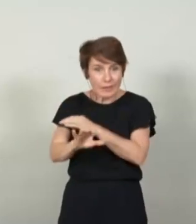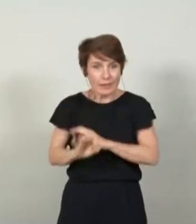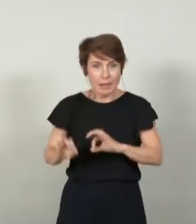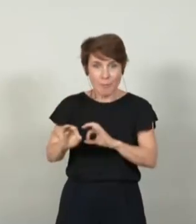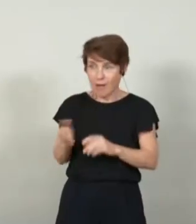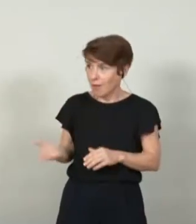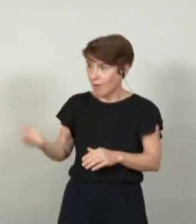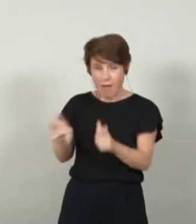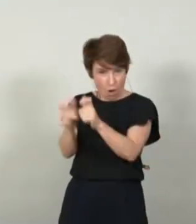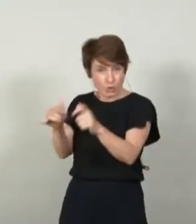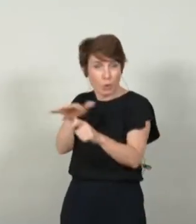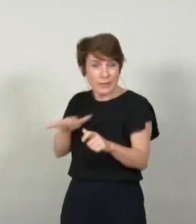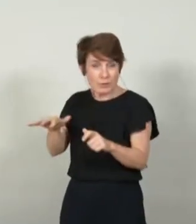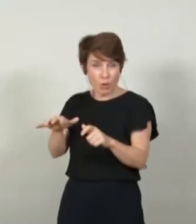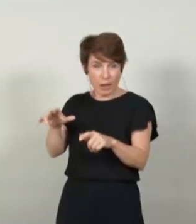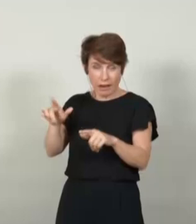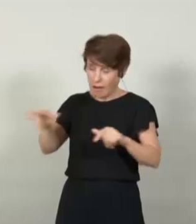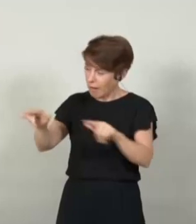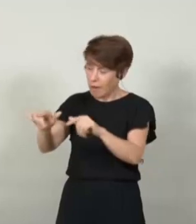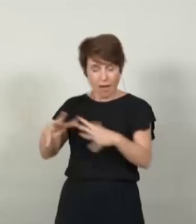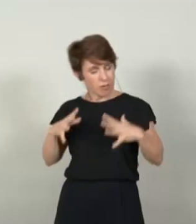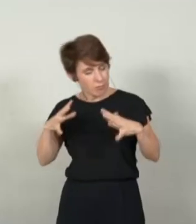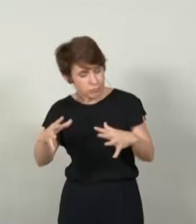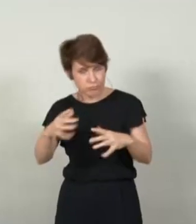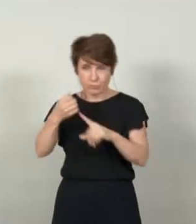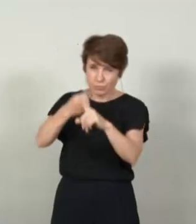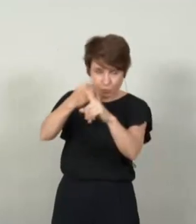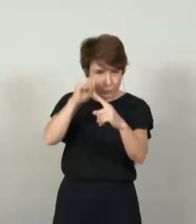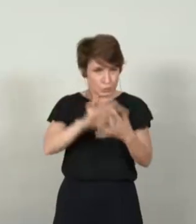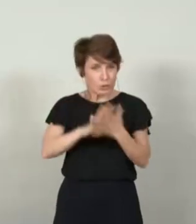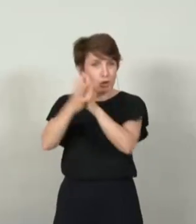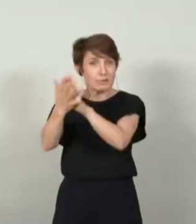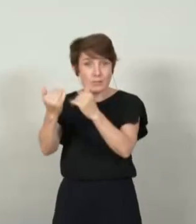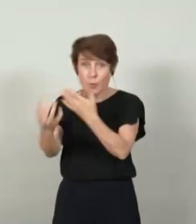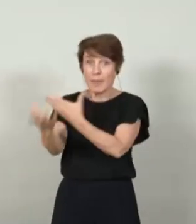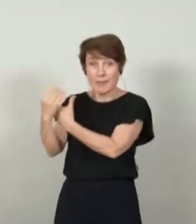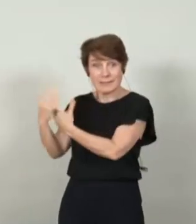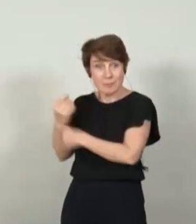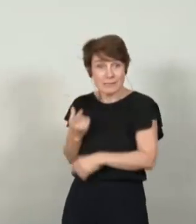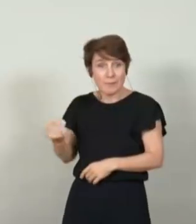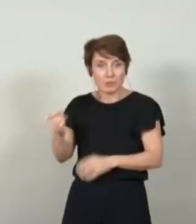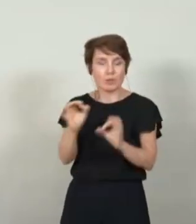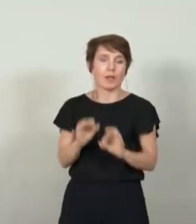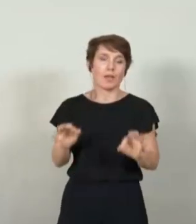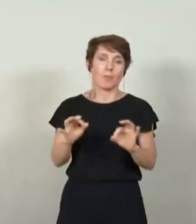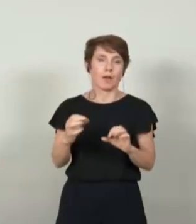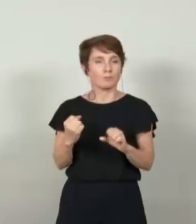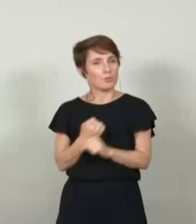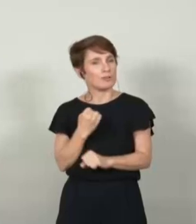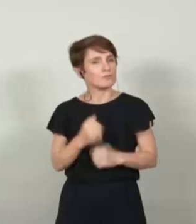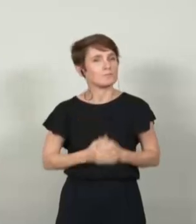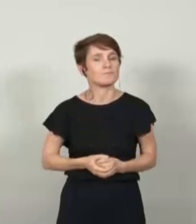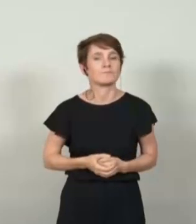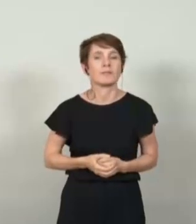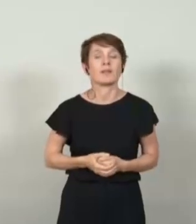sont fortement engagées au quotidien dans les transitions pour conclure Monsieur le Maire comme vous le savez notre groupe ne